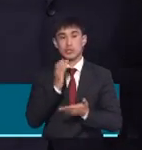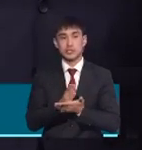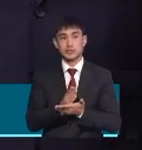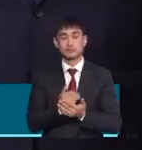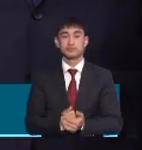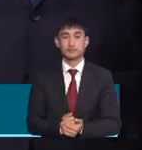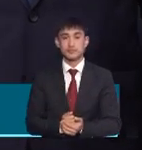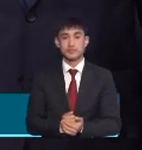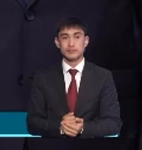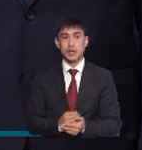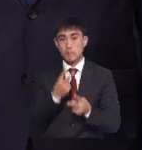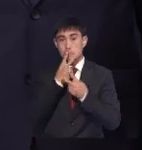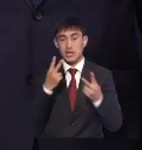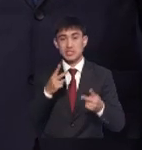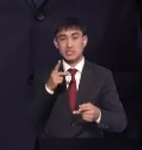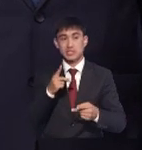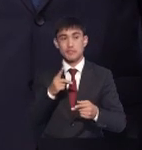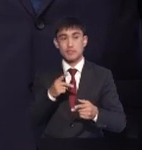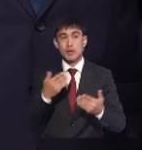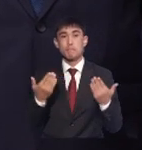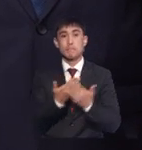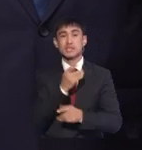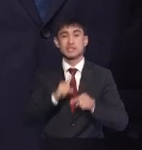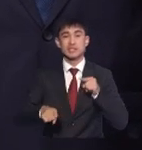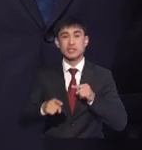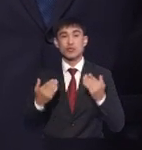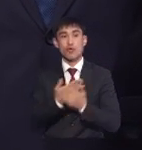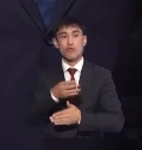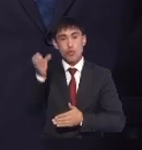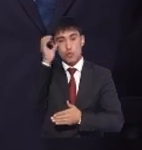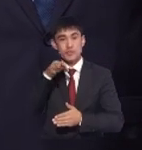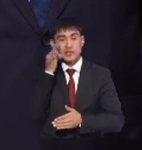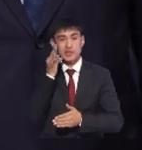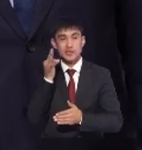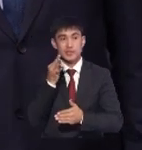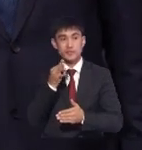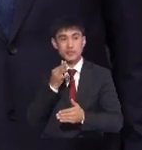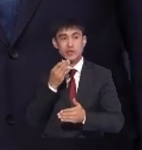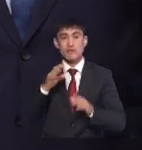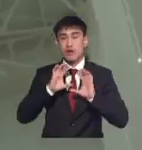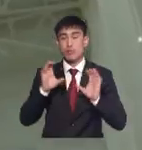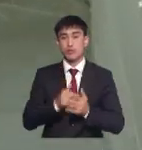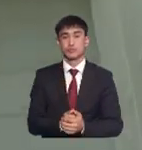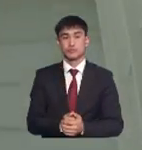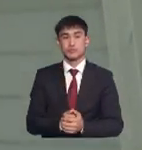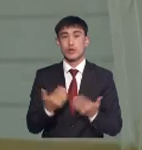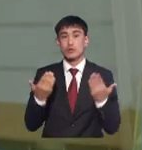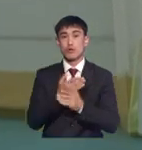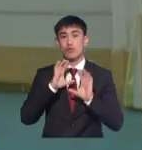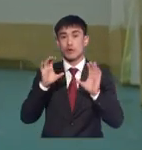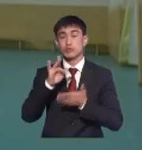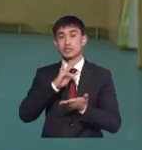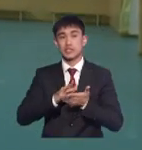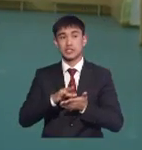ничего. Покажите быстрый, современный, динамичный, умный, хитрый, современный волейбол. Новый волейбольный